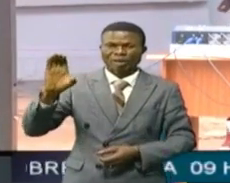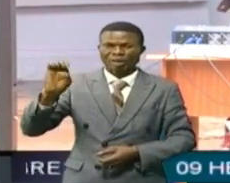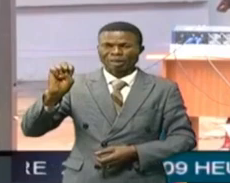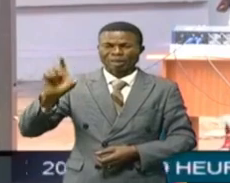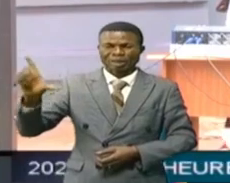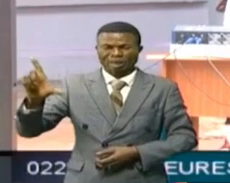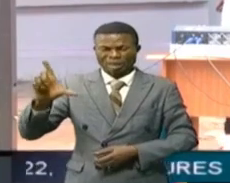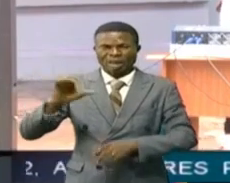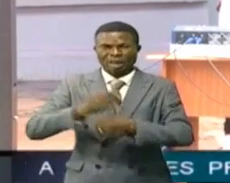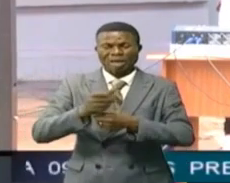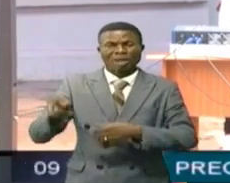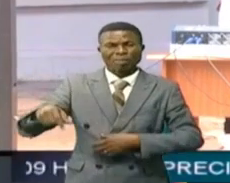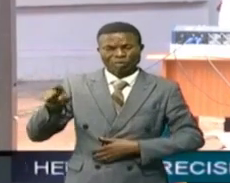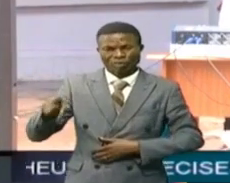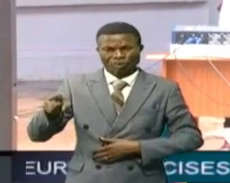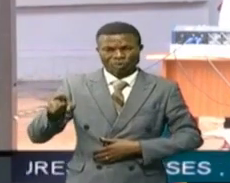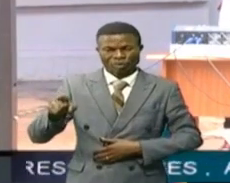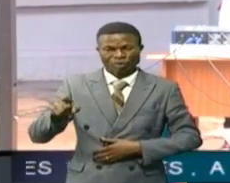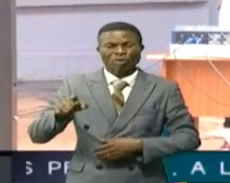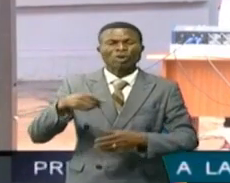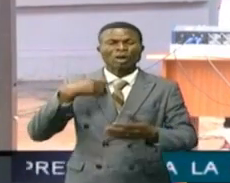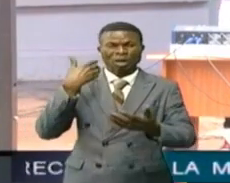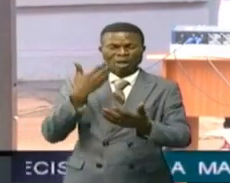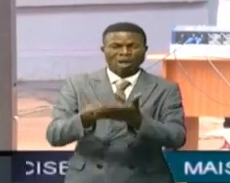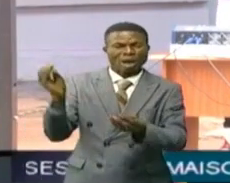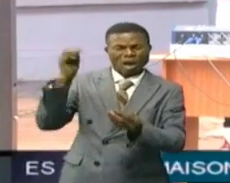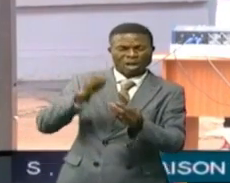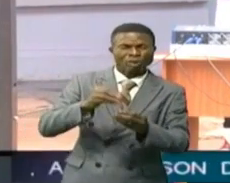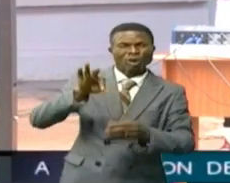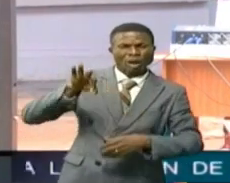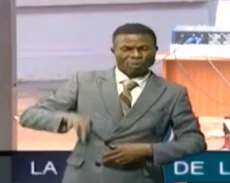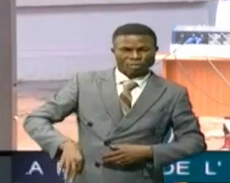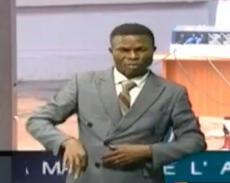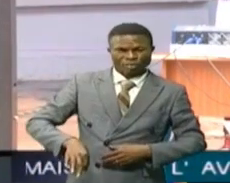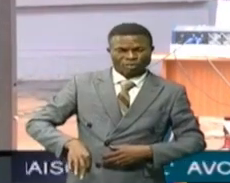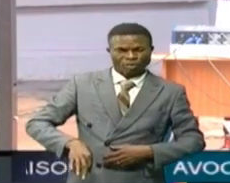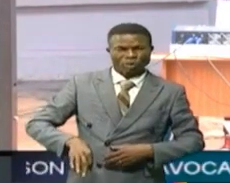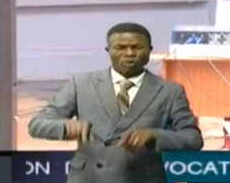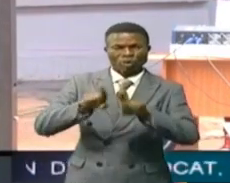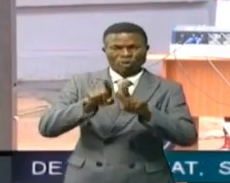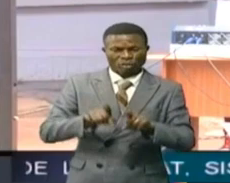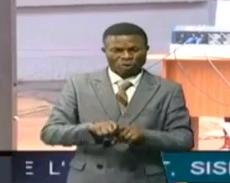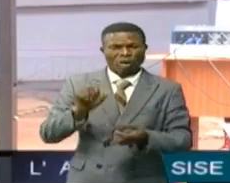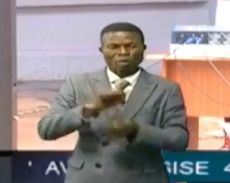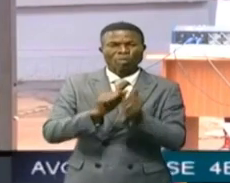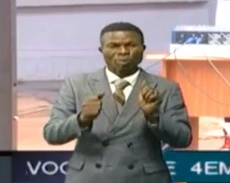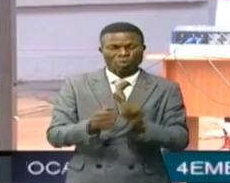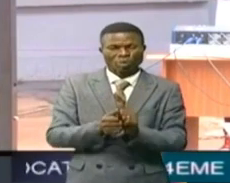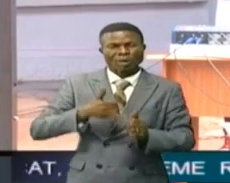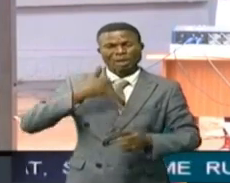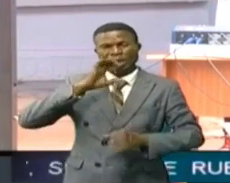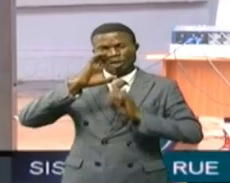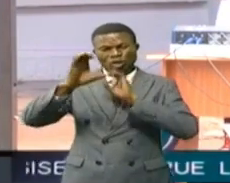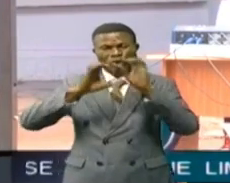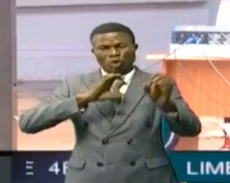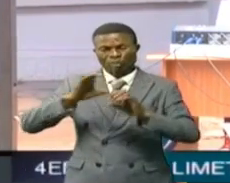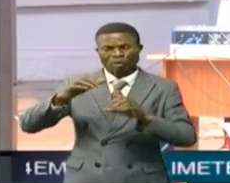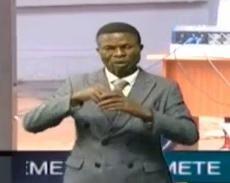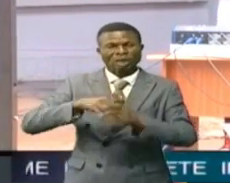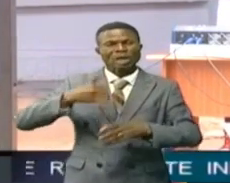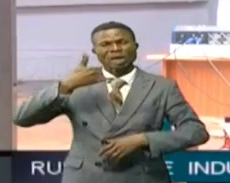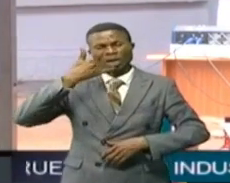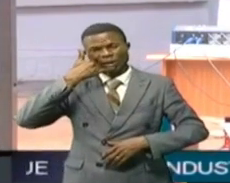direction provinciale, qui vient d'ajouter un plus à cette problématique des